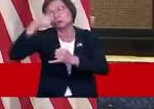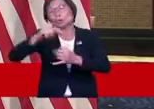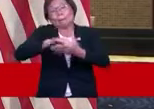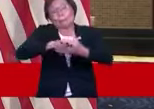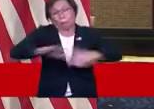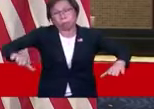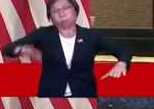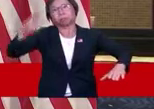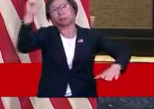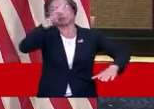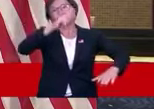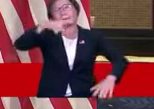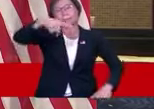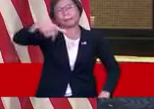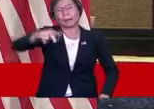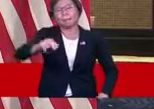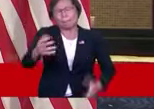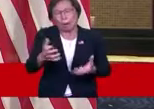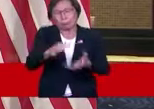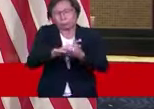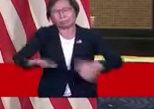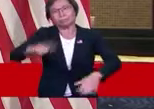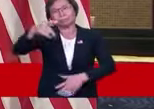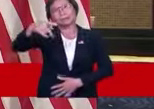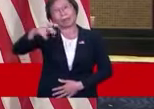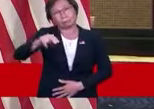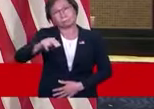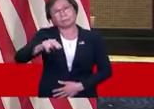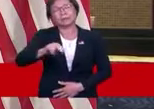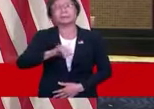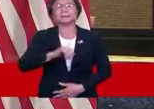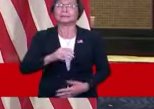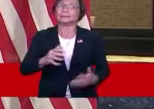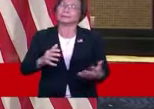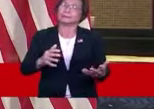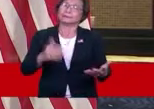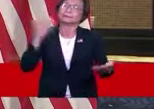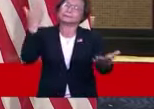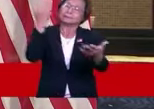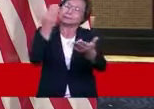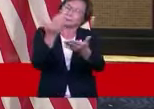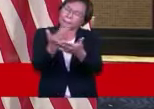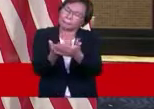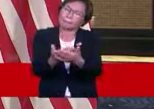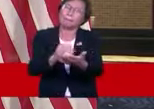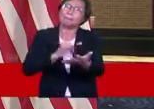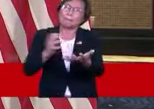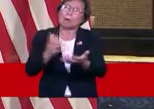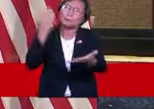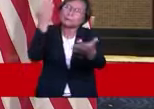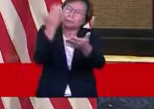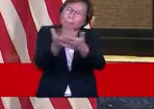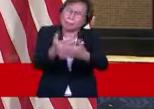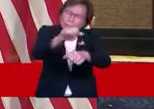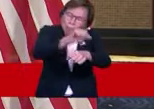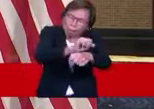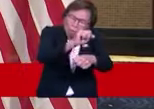menyelamatkan kerajaan tingkatan nasional setidaknya sehingga selesai tugas